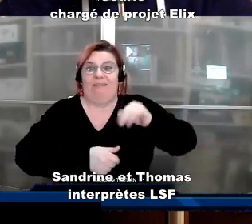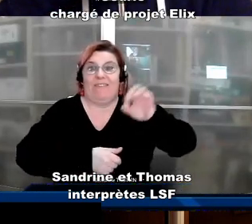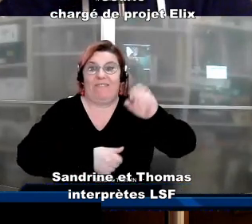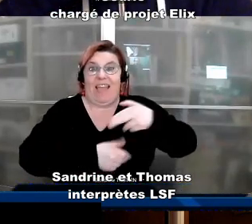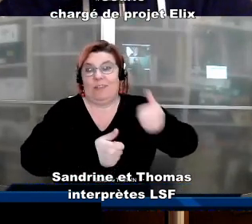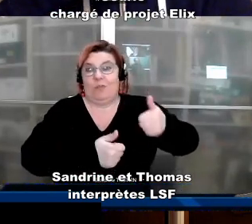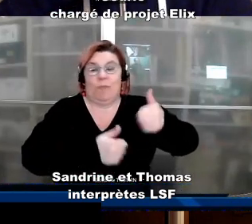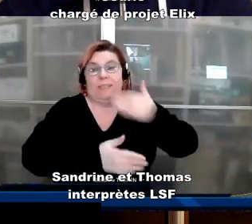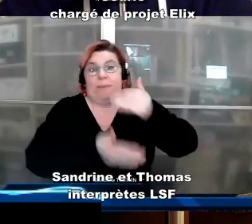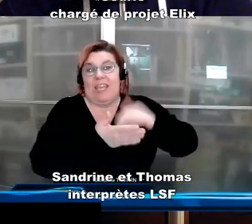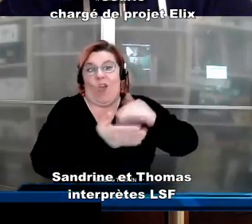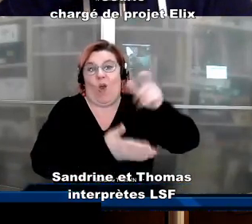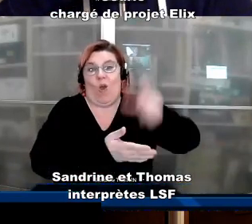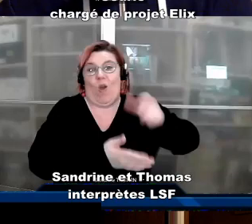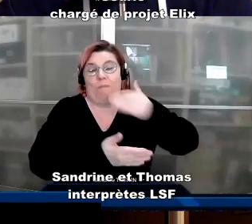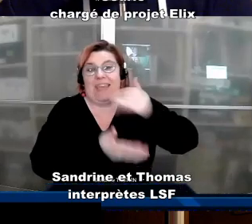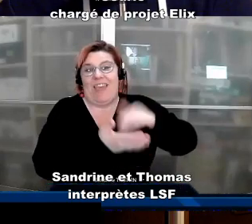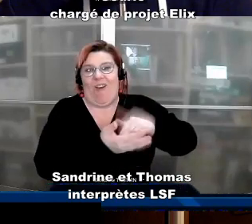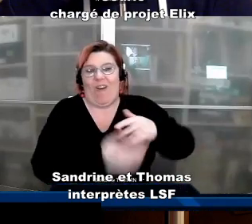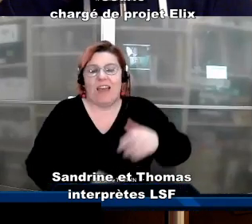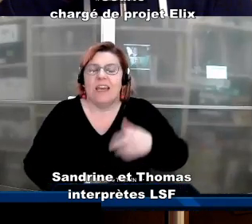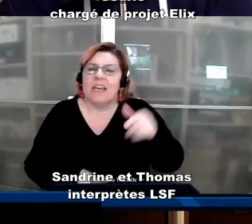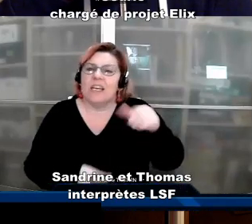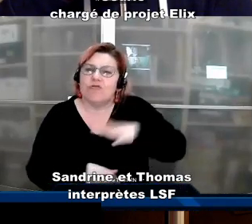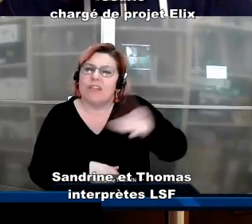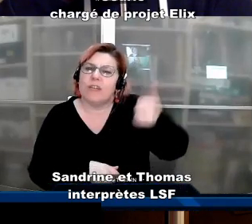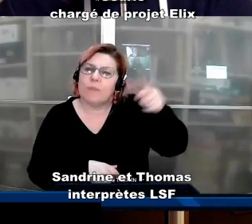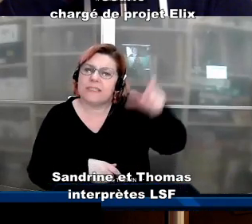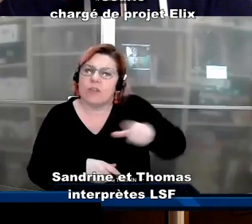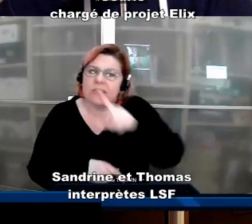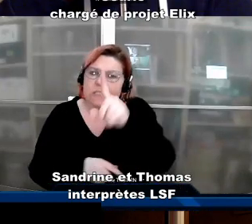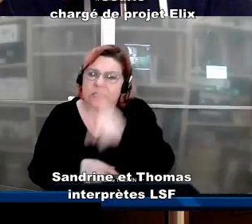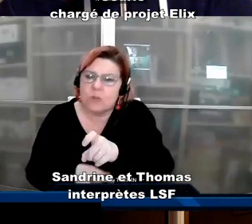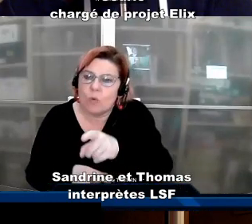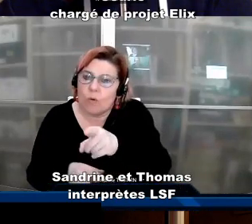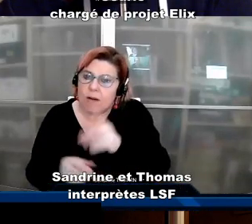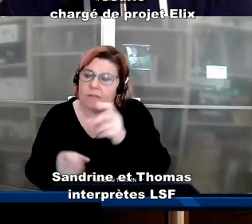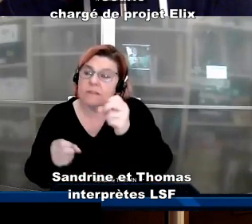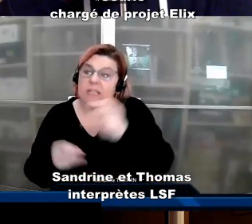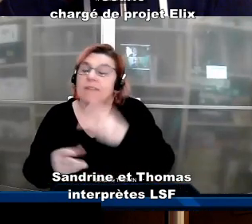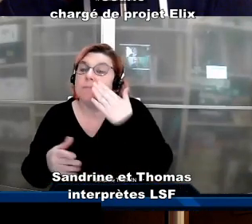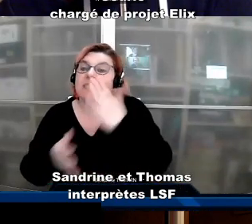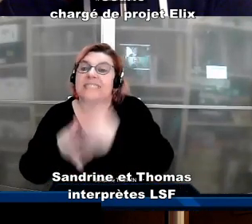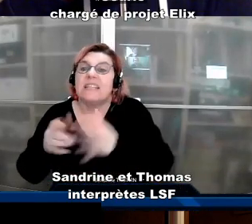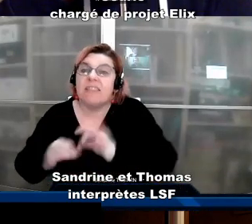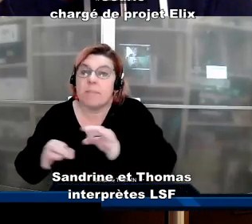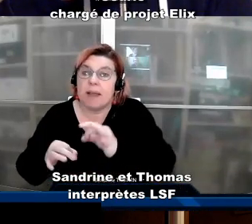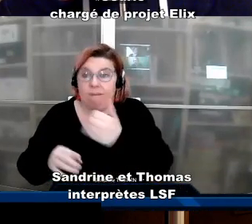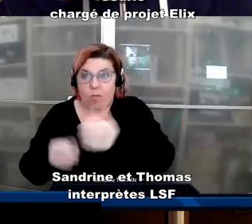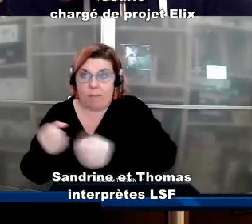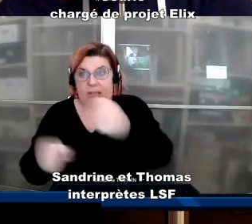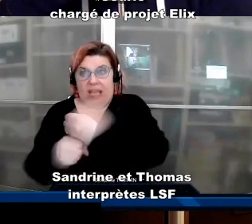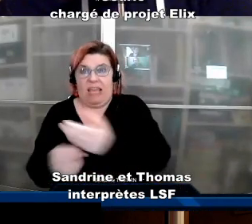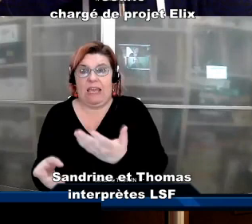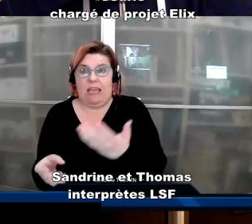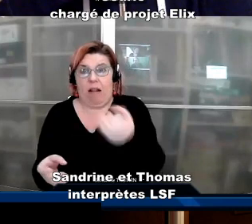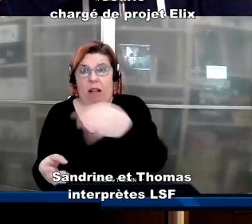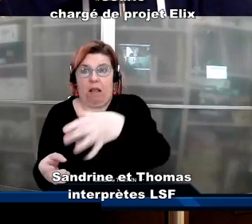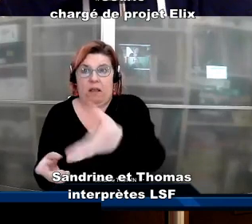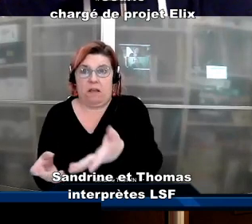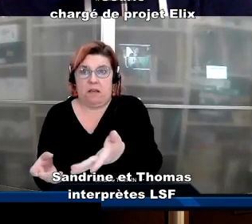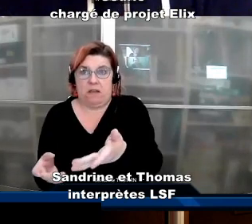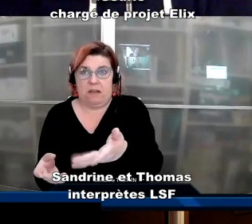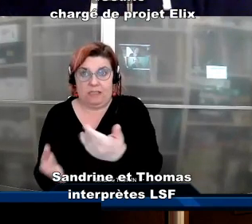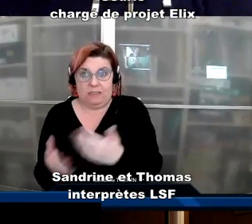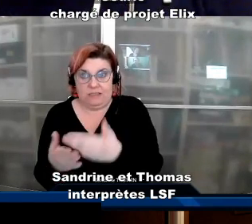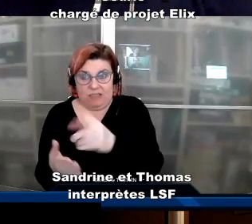est-ce que parfois vous inventez des signes s'il n'y en a pas encore des signes existants, comme par exemple des signes par rapport